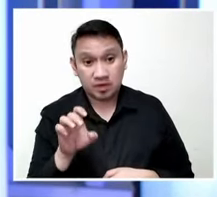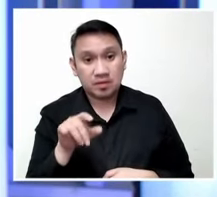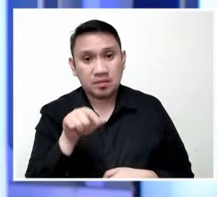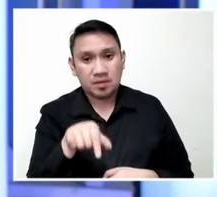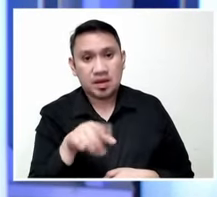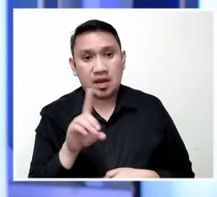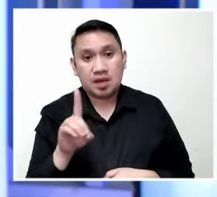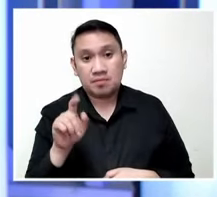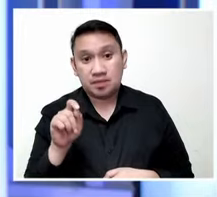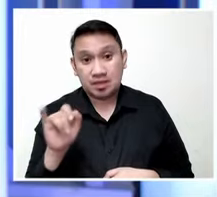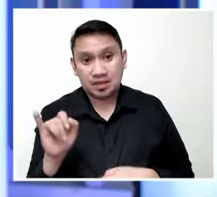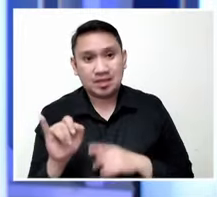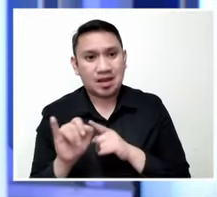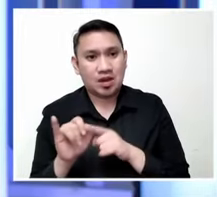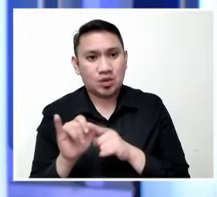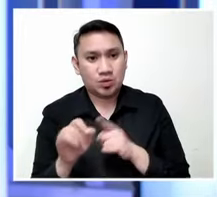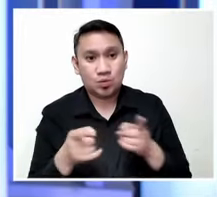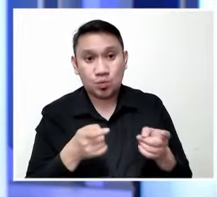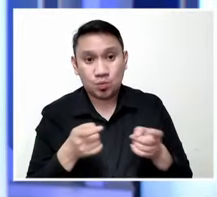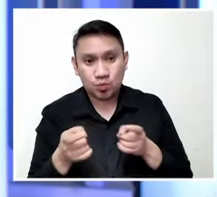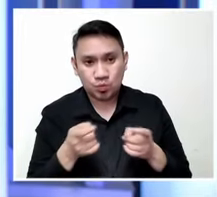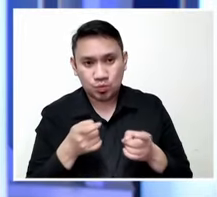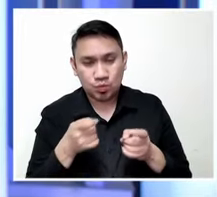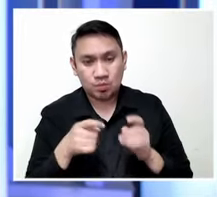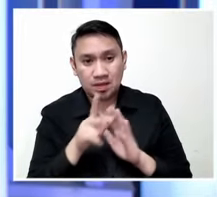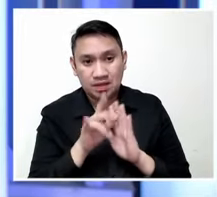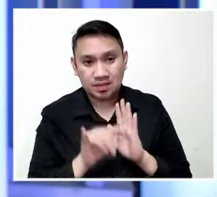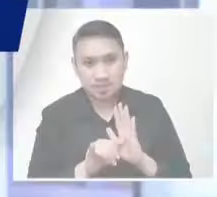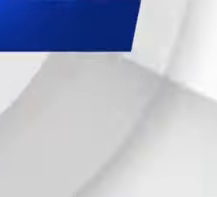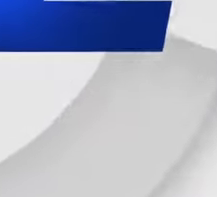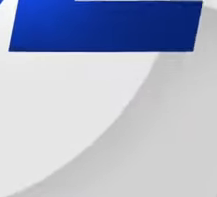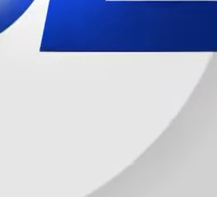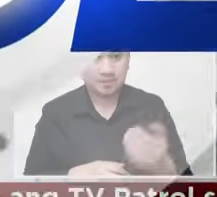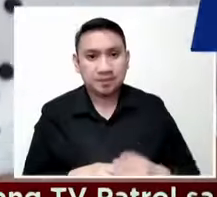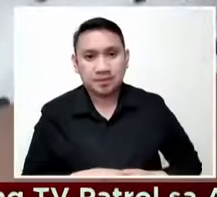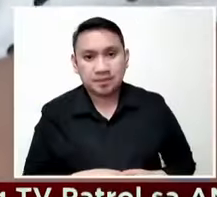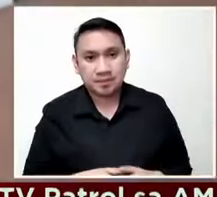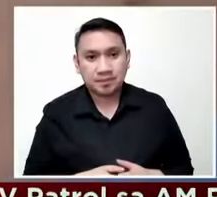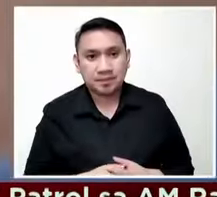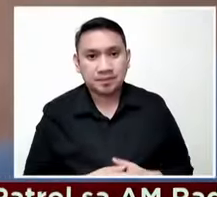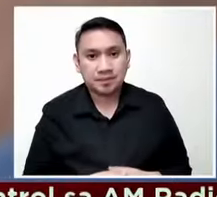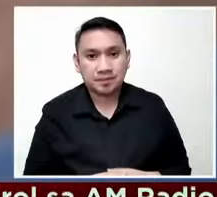regulatory jurisdiction nito. Nagpapatrol, Ara Perez.